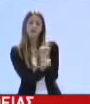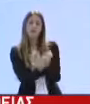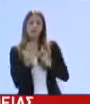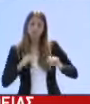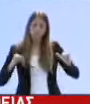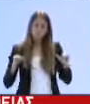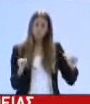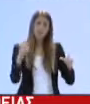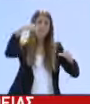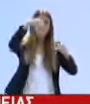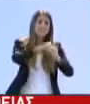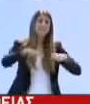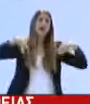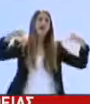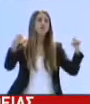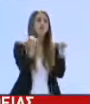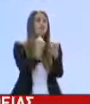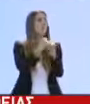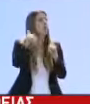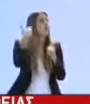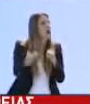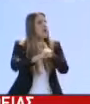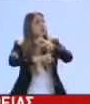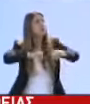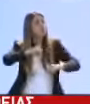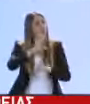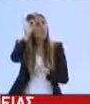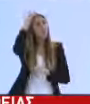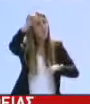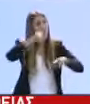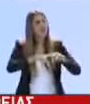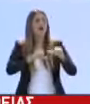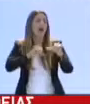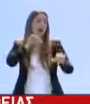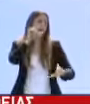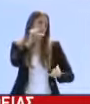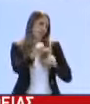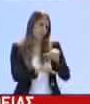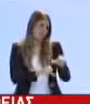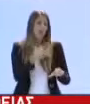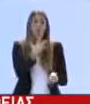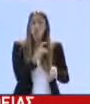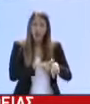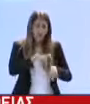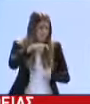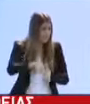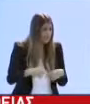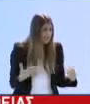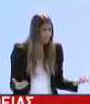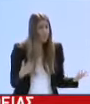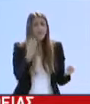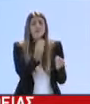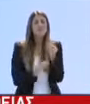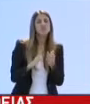μου σε ένα μεγάλο κύμα δημιουργικής ανατροπής. Γιατί στο σημείο το οποίο βρισκόμαστε, το